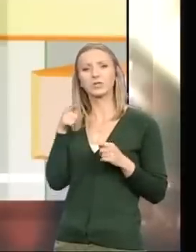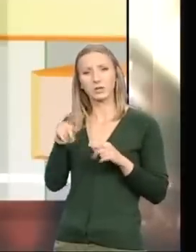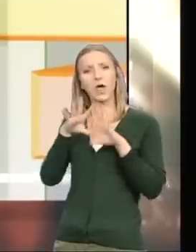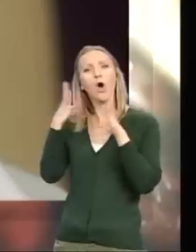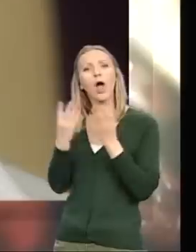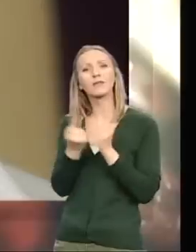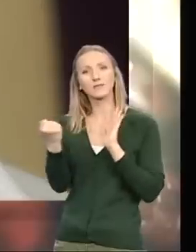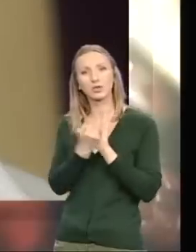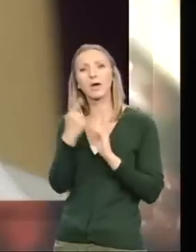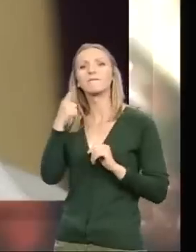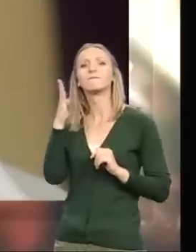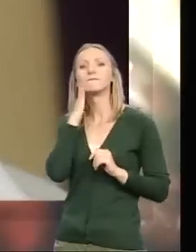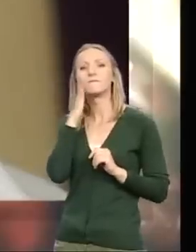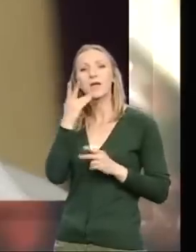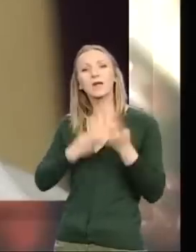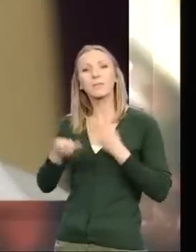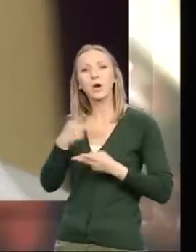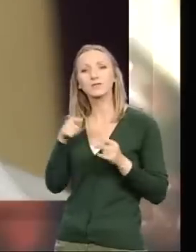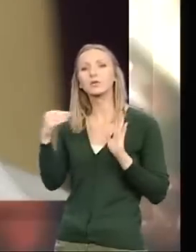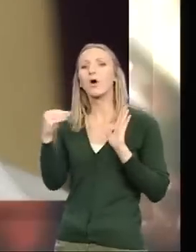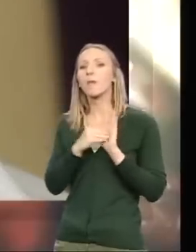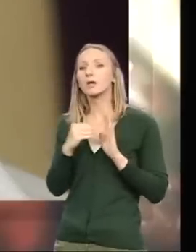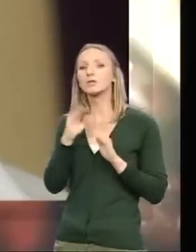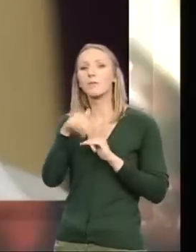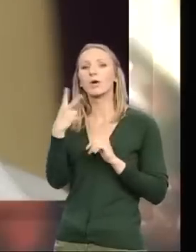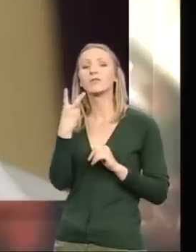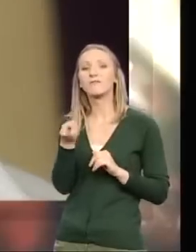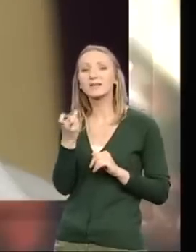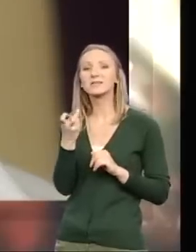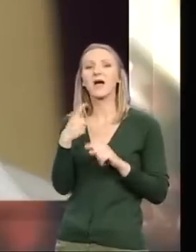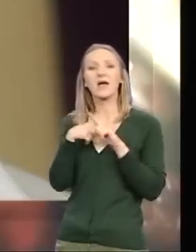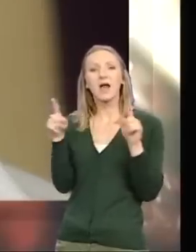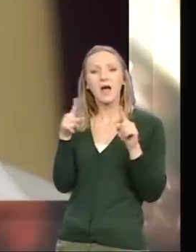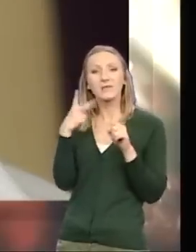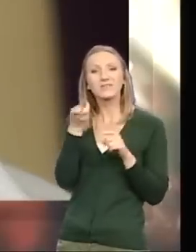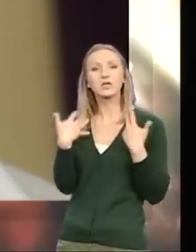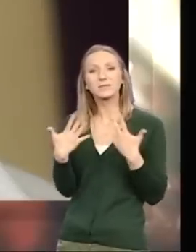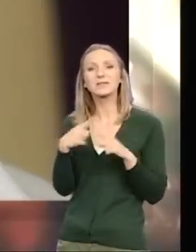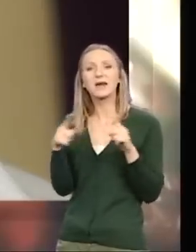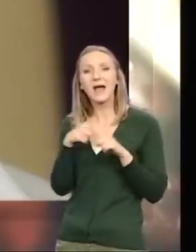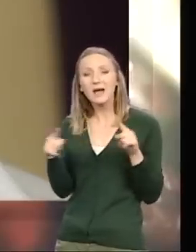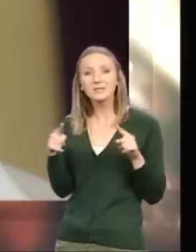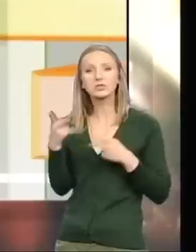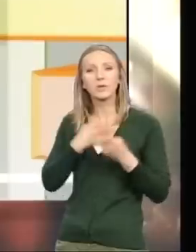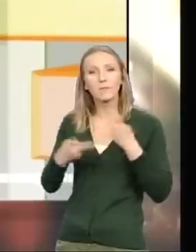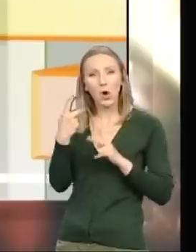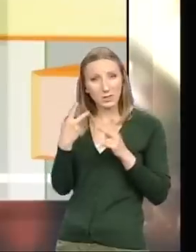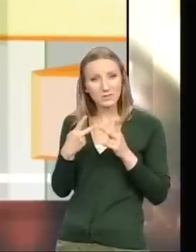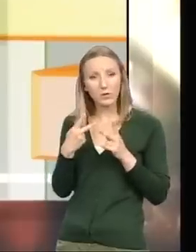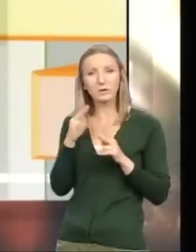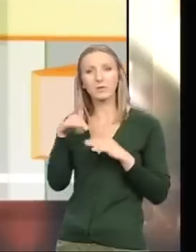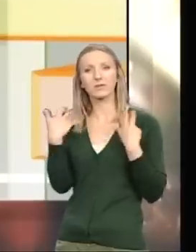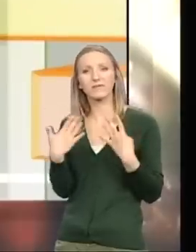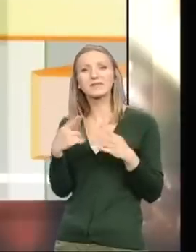proizvod, jer se njime obeležava više od 280 različitih vrsta proizvoda, više od 90